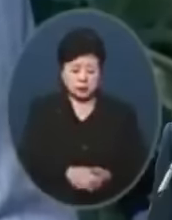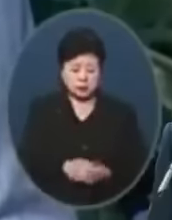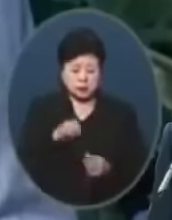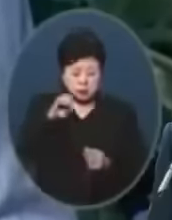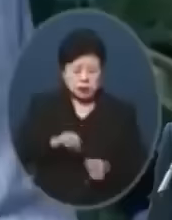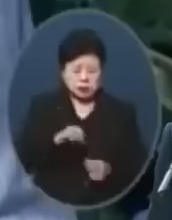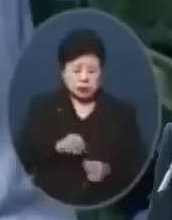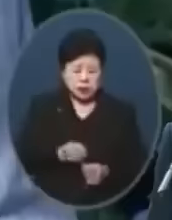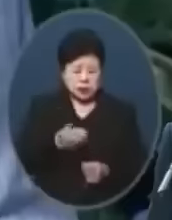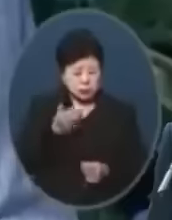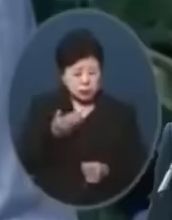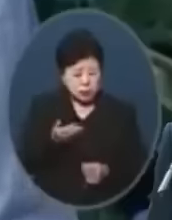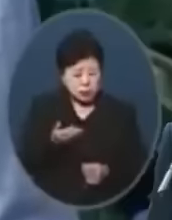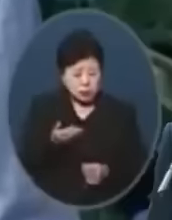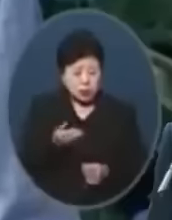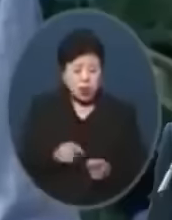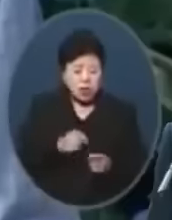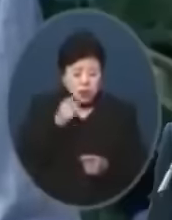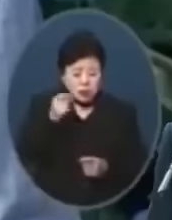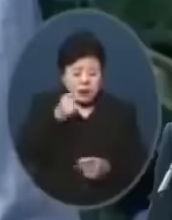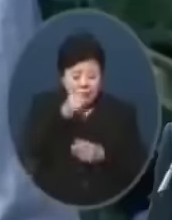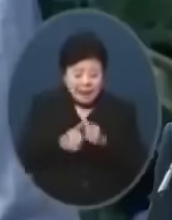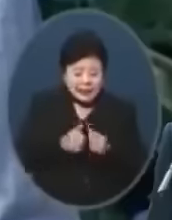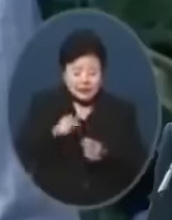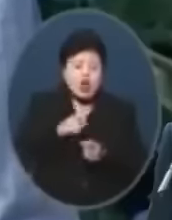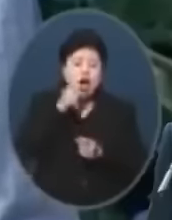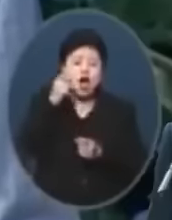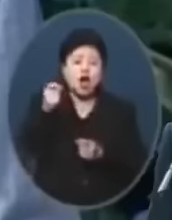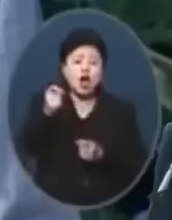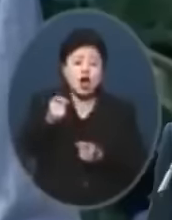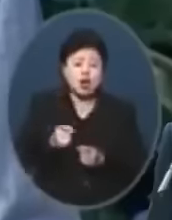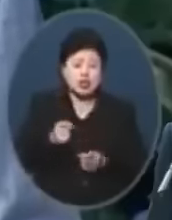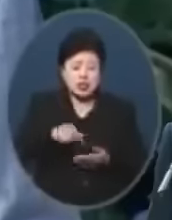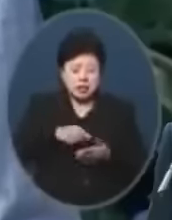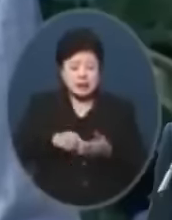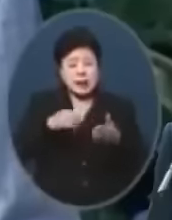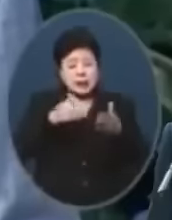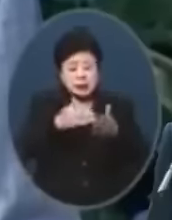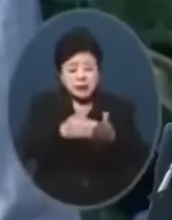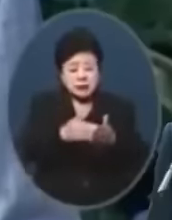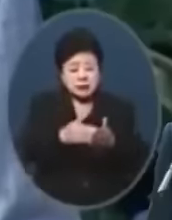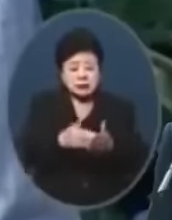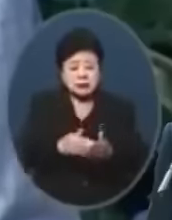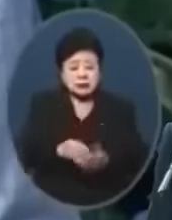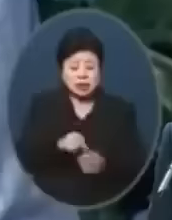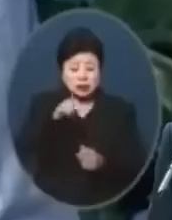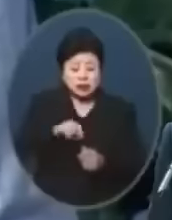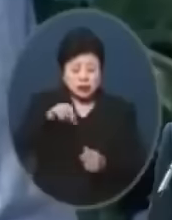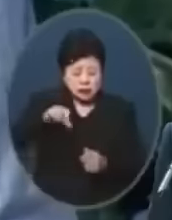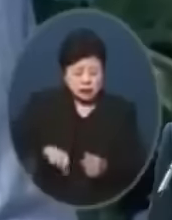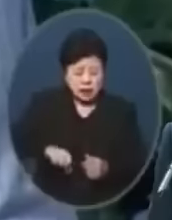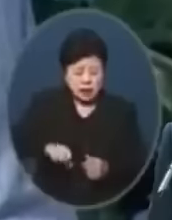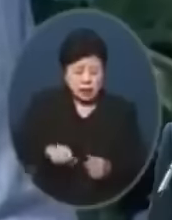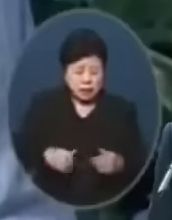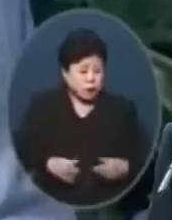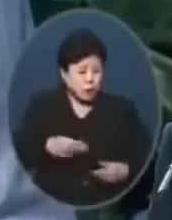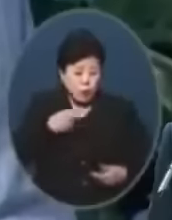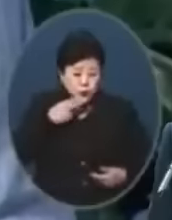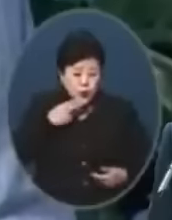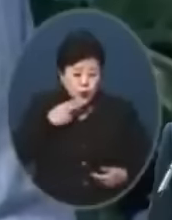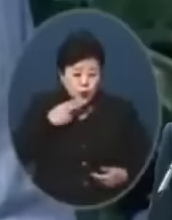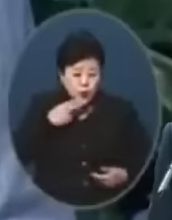정지하려고 해도 영원한 하나님이 영원히 청산해버렸으니 정지할 도리가 없습니다.